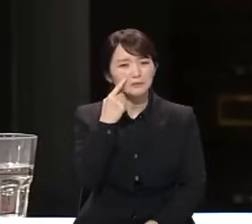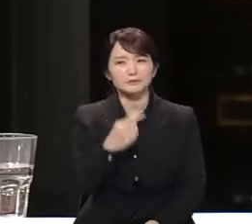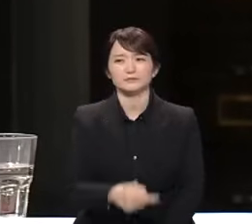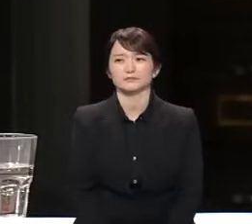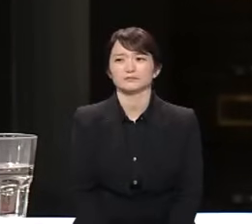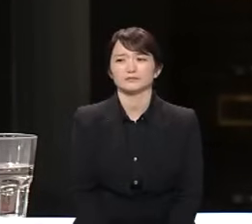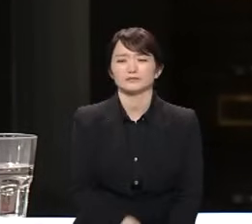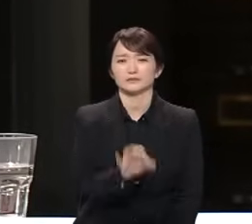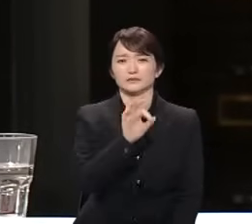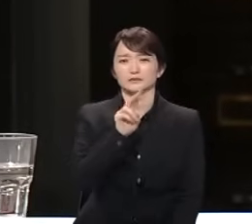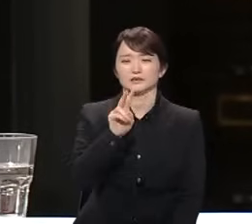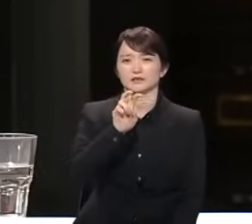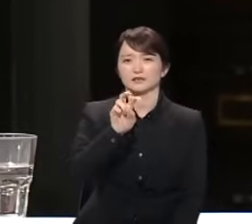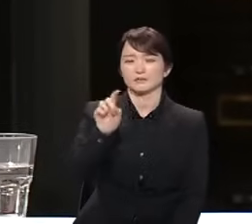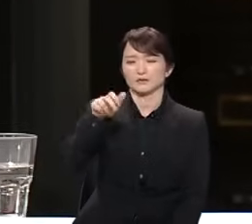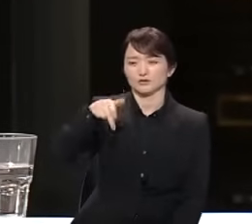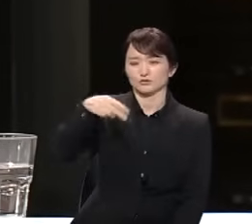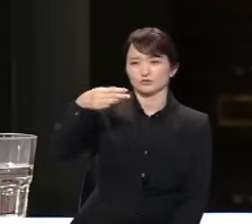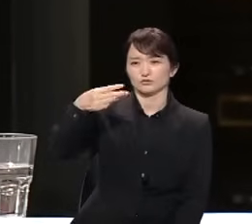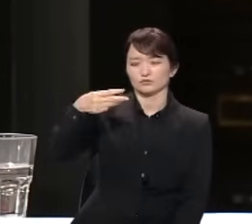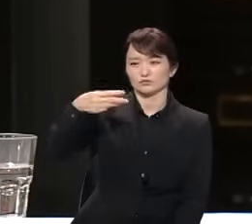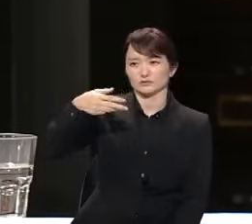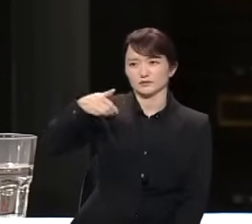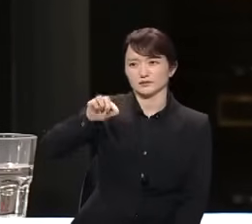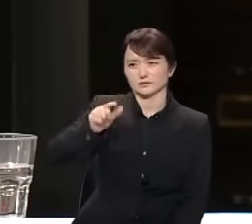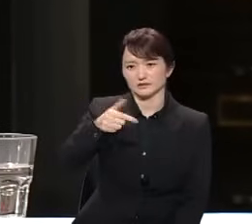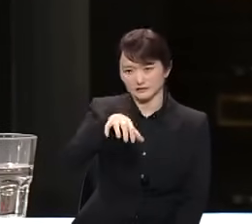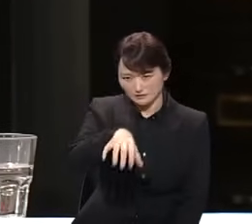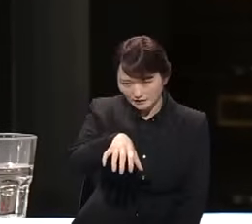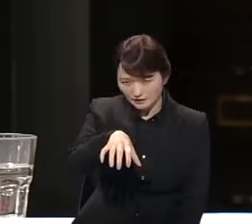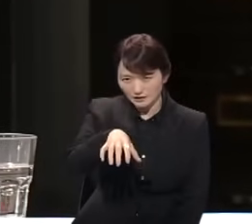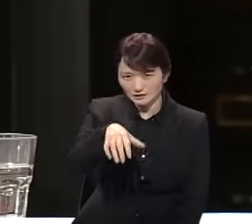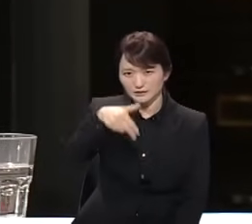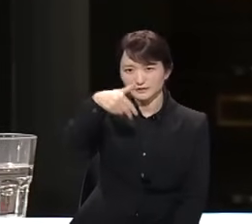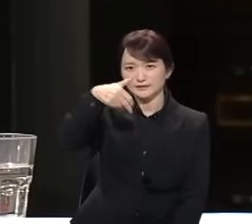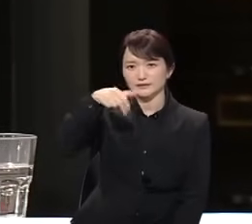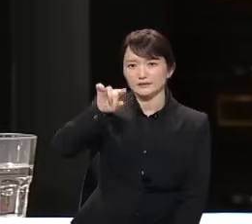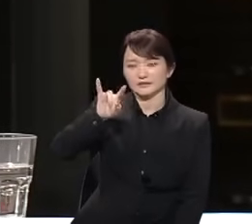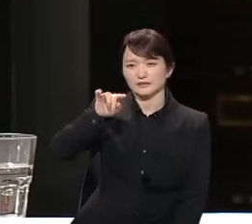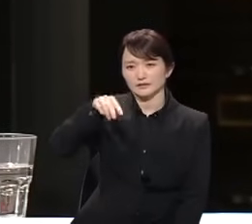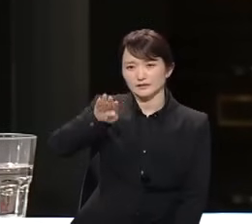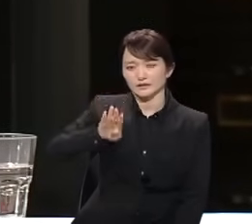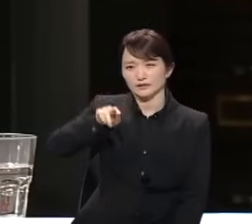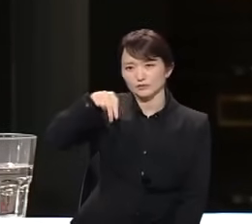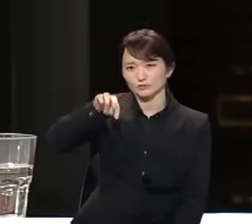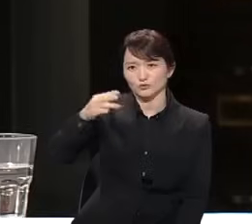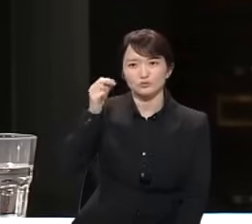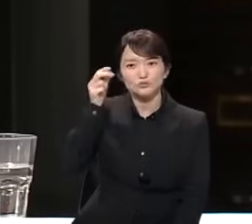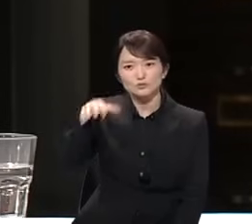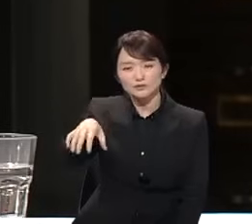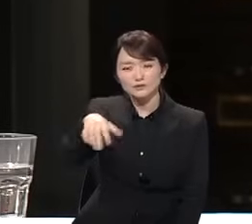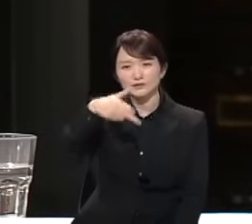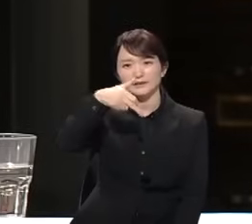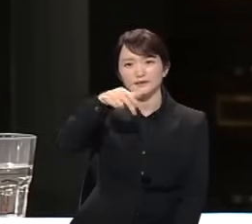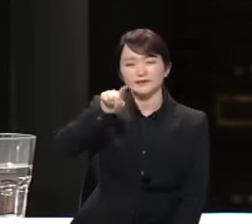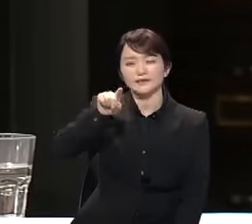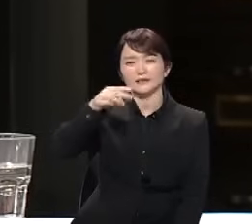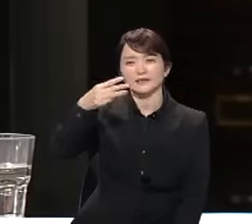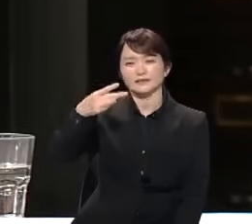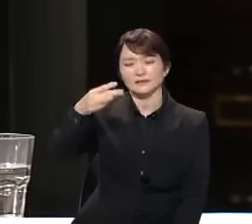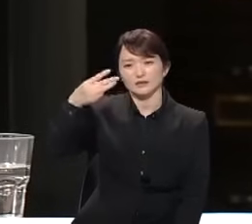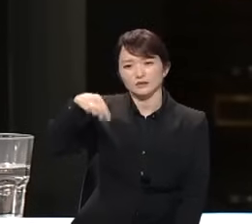말씀드릴게요. 야마구치현 프레스파랜드라는 캡슐 호텔입니다. 카타노유라는 온천이 있는 그